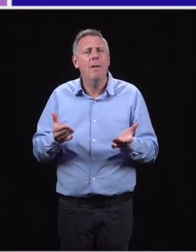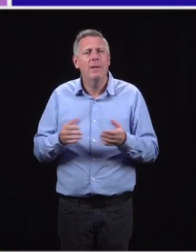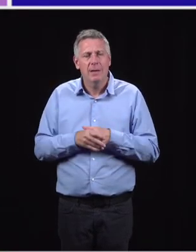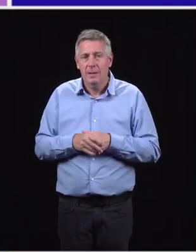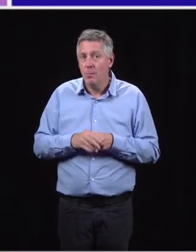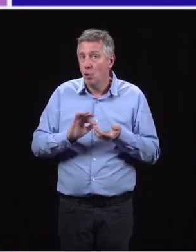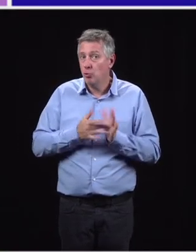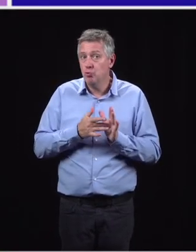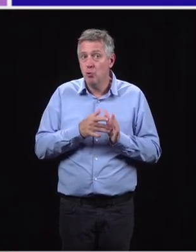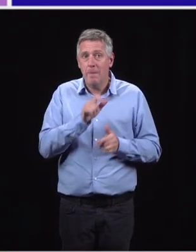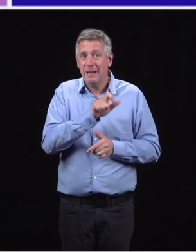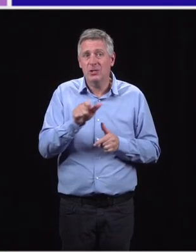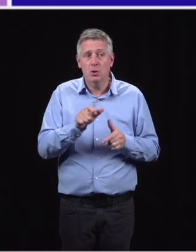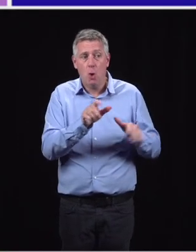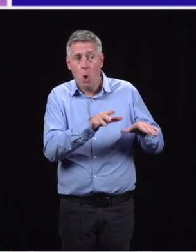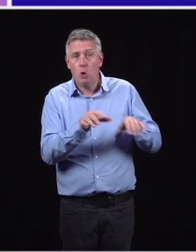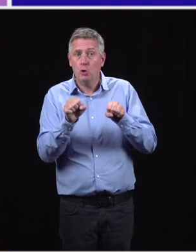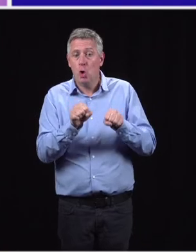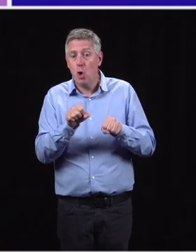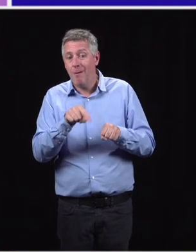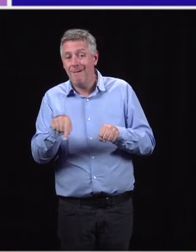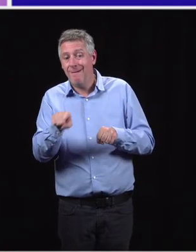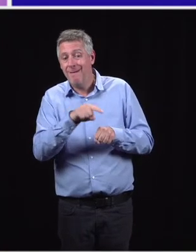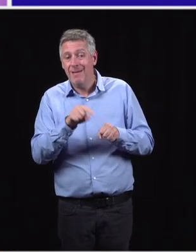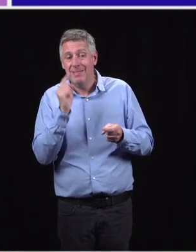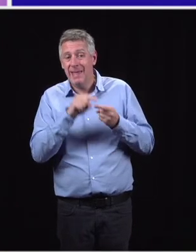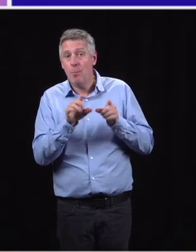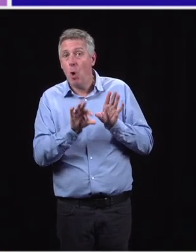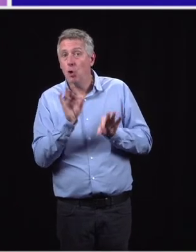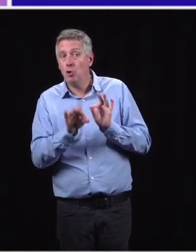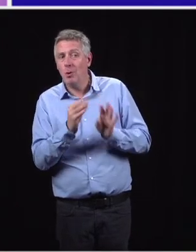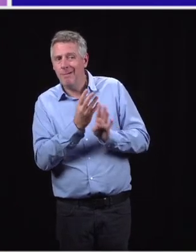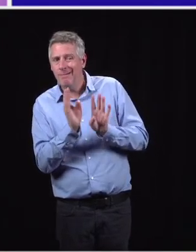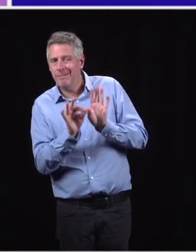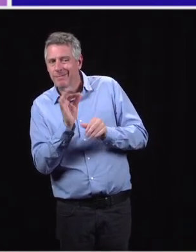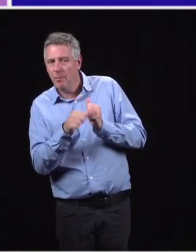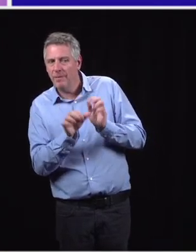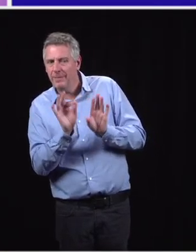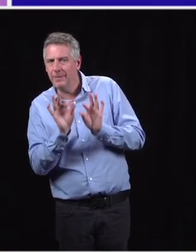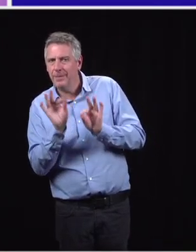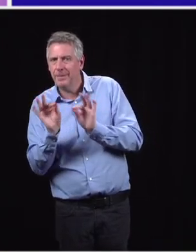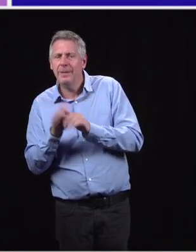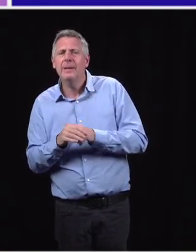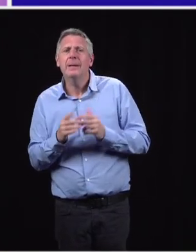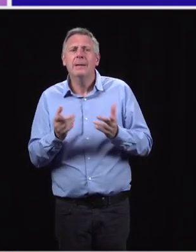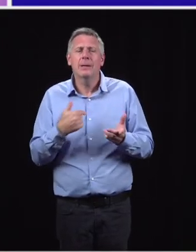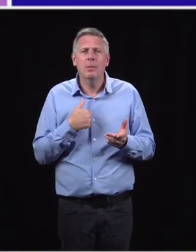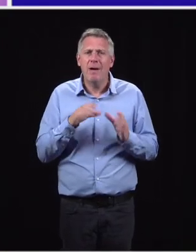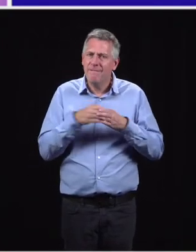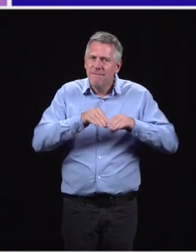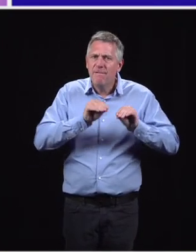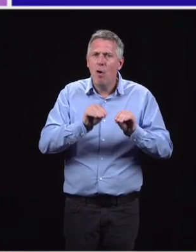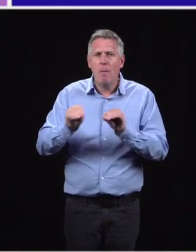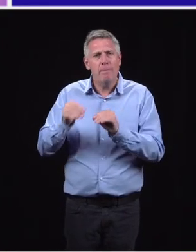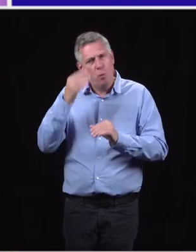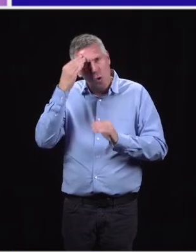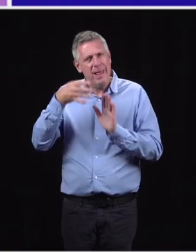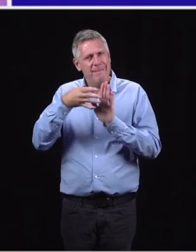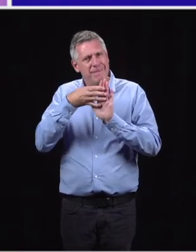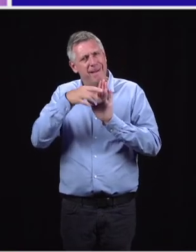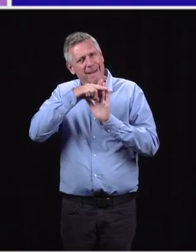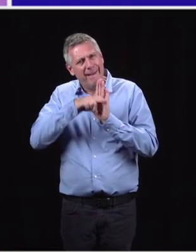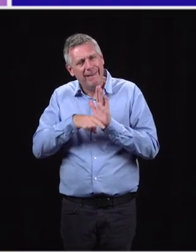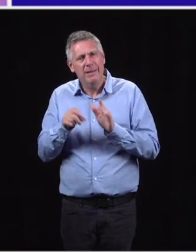tous nos recruteurs à la lutte contre la discrimination déjà pour qu'ils connaissent les règles et puis aussi pour qu'ils puissent répondre à des clients un peu